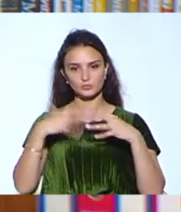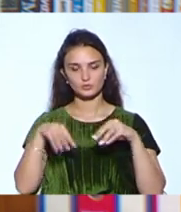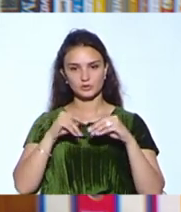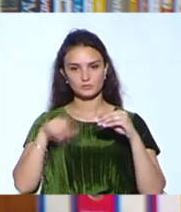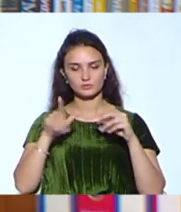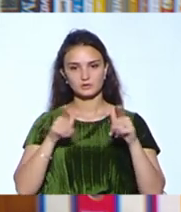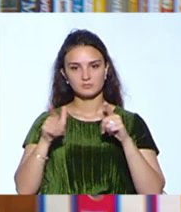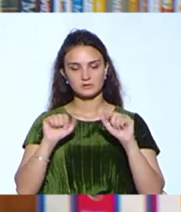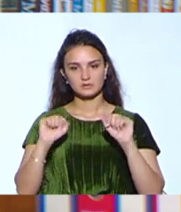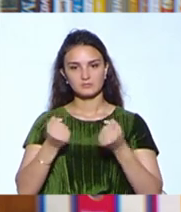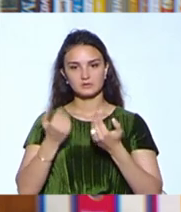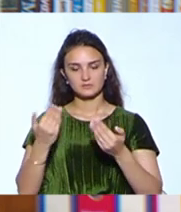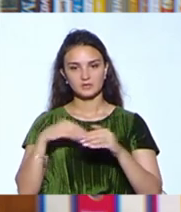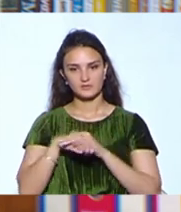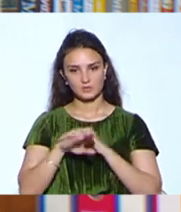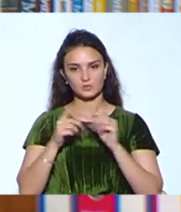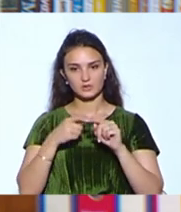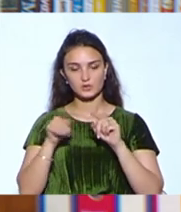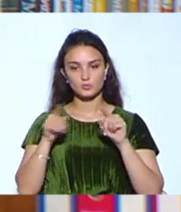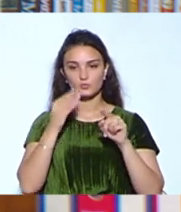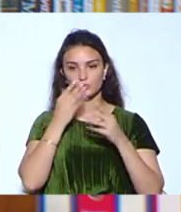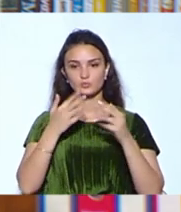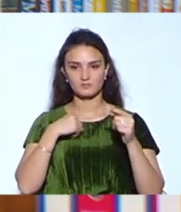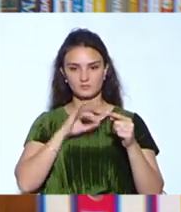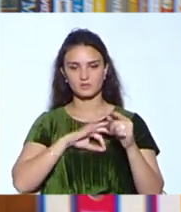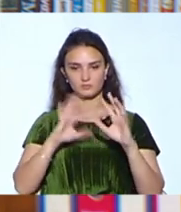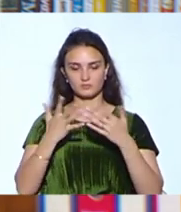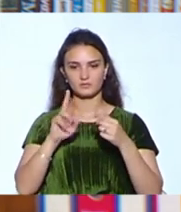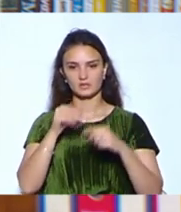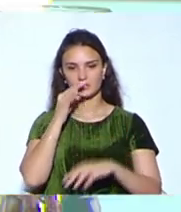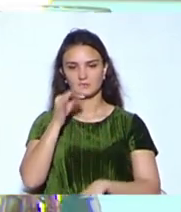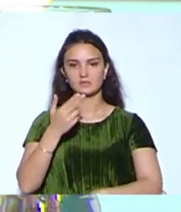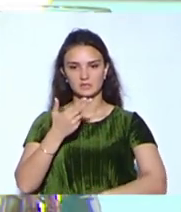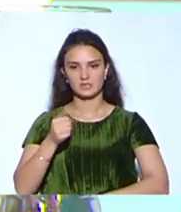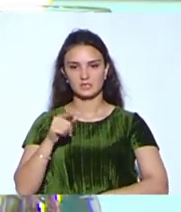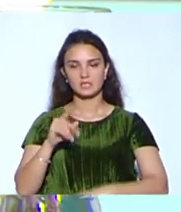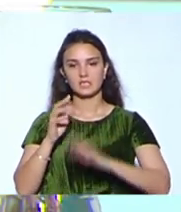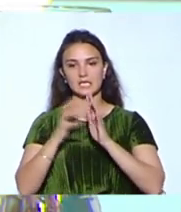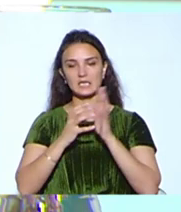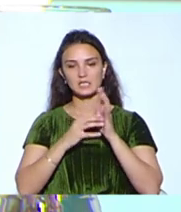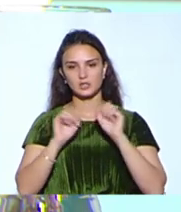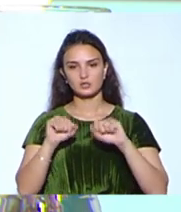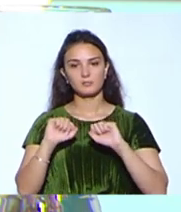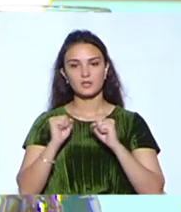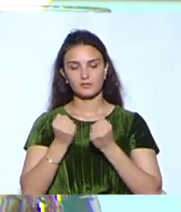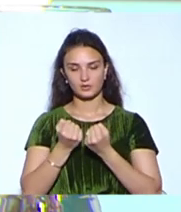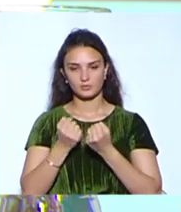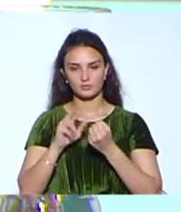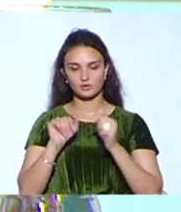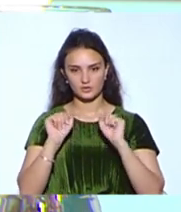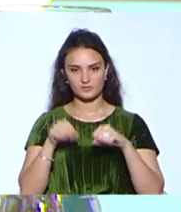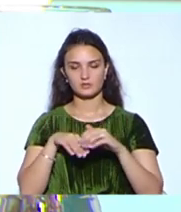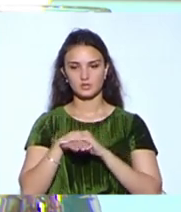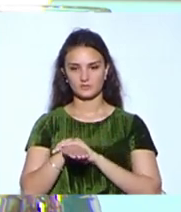არის სამზადისი ზამთრისთვის გადავინახოთ ესა თუ ის პროდუქტი, ვისარგებლებ შემთხვევით და გეტყვით. დიახ, კენკრა შეგვიძლია გავყინოთ და